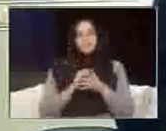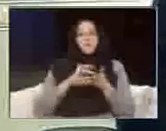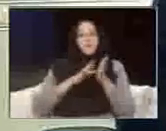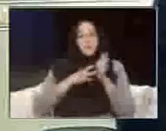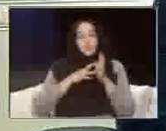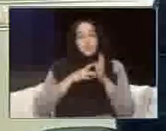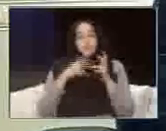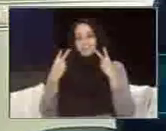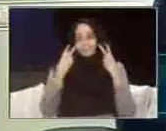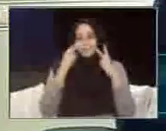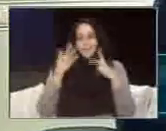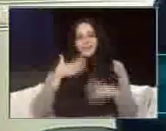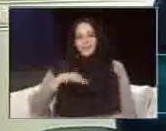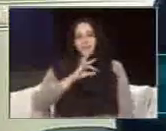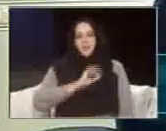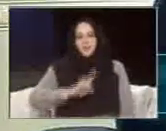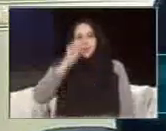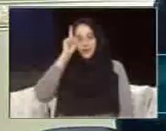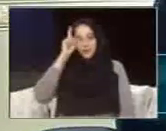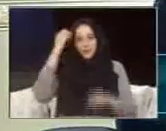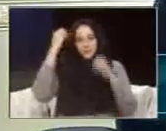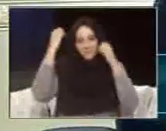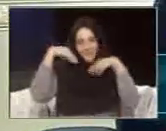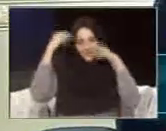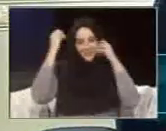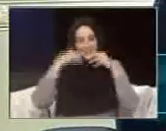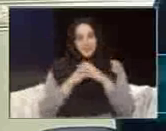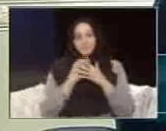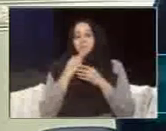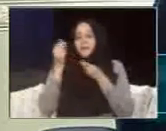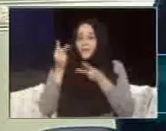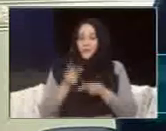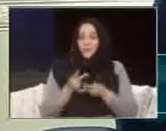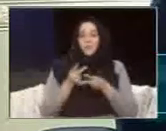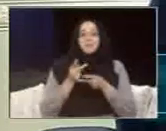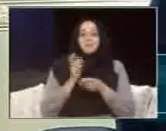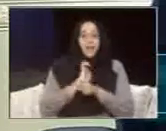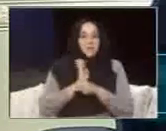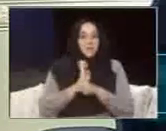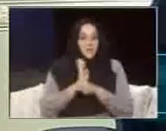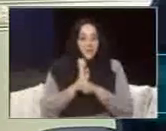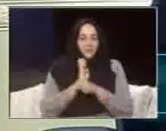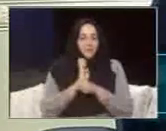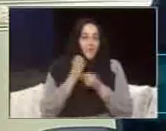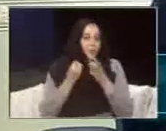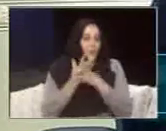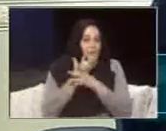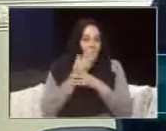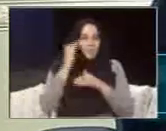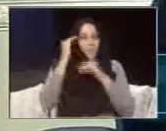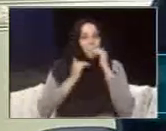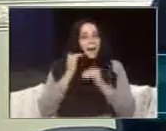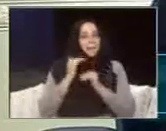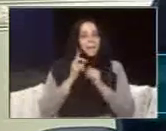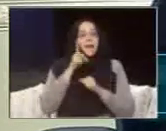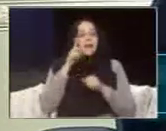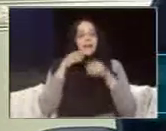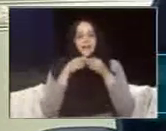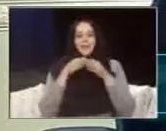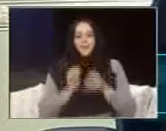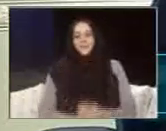عليكم ورحمة الله وبركاته، حييكم وارحب بكم مع ناظرنا هذا اللقاء وهذا العدد الجديد من برنامج هلا